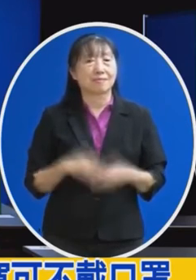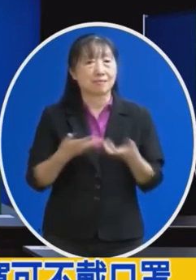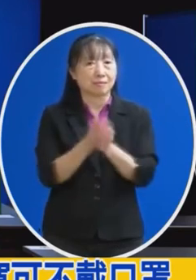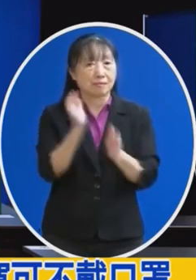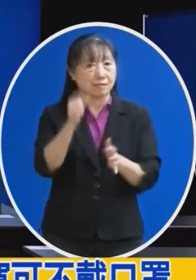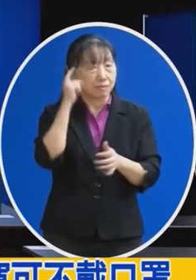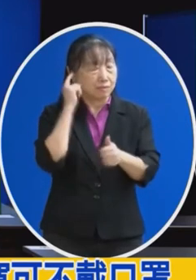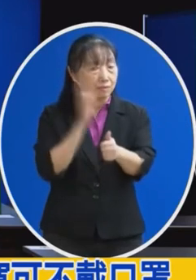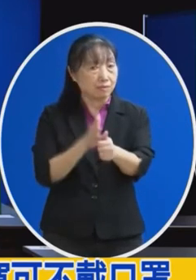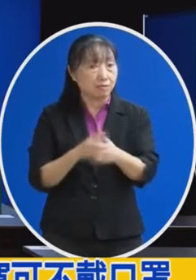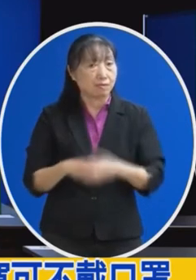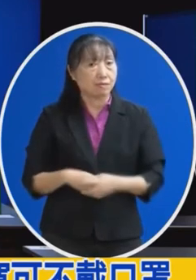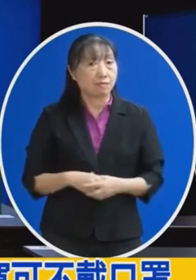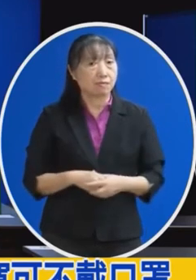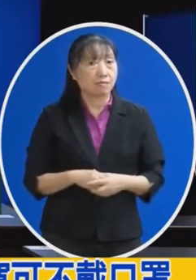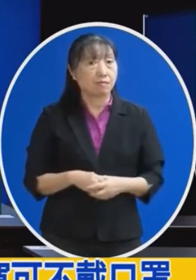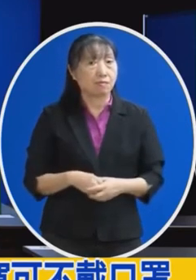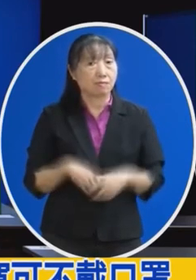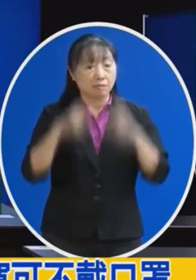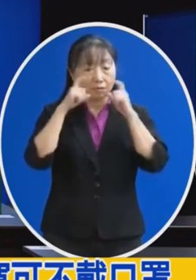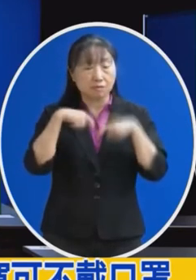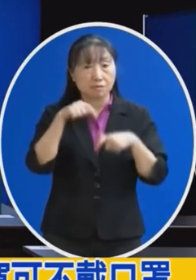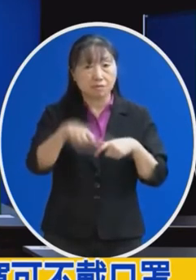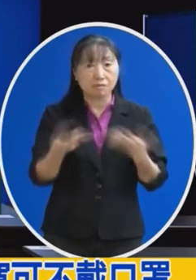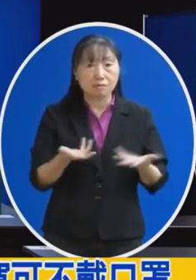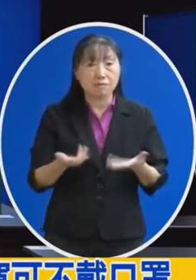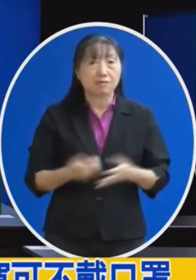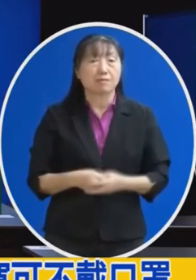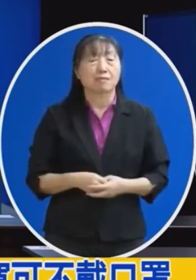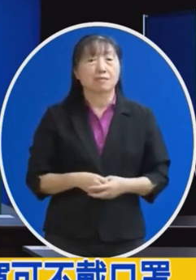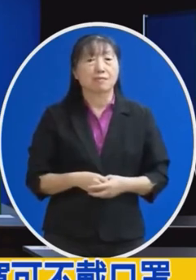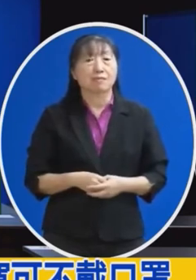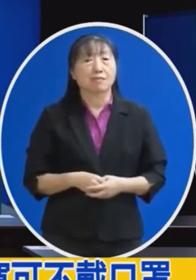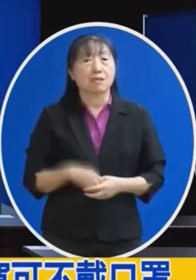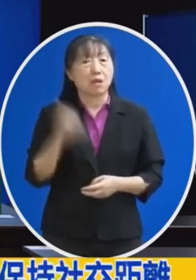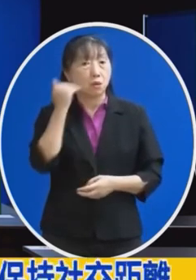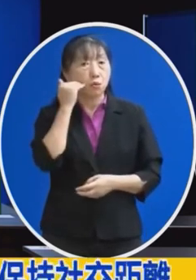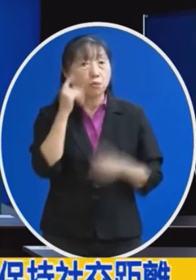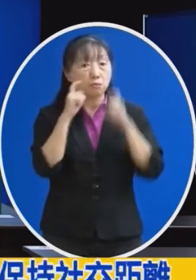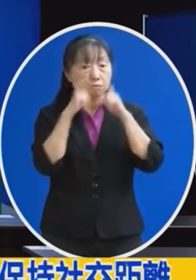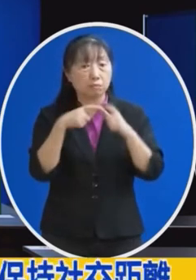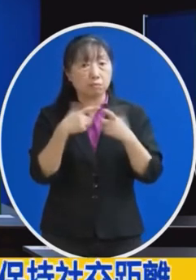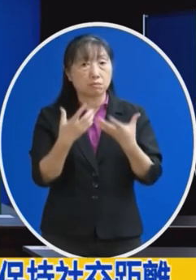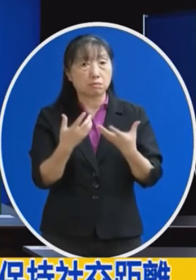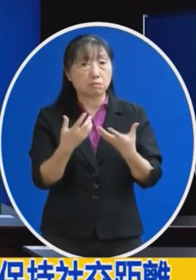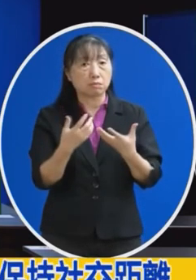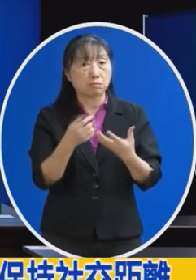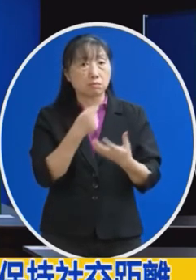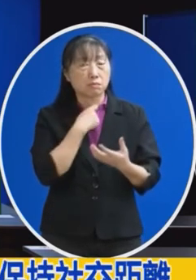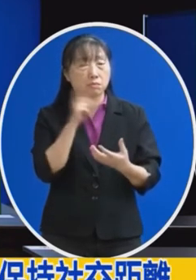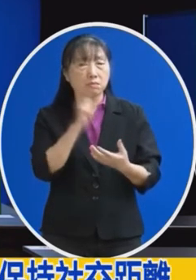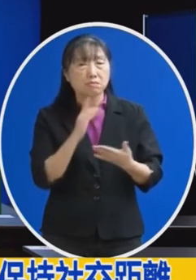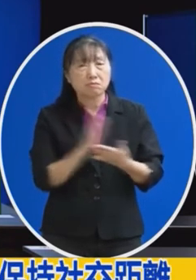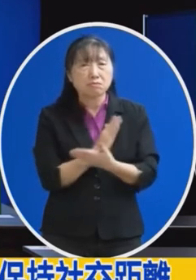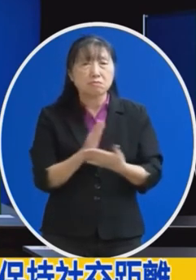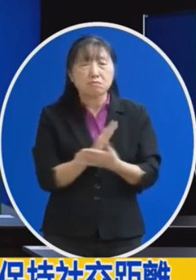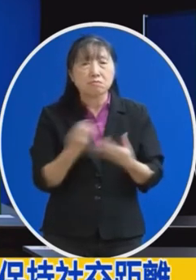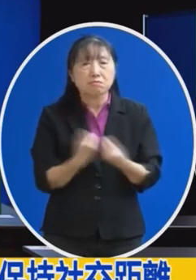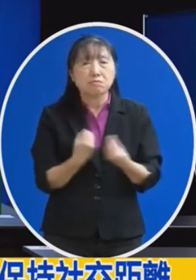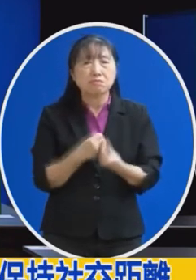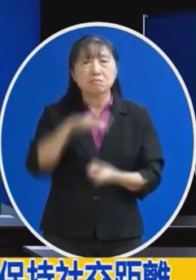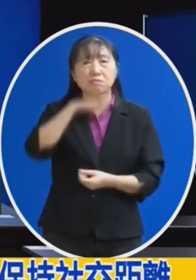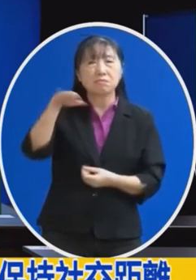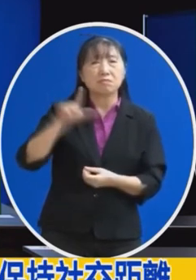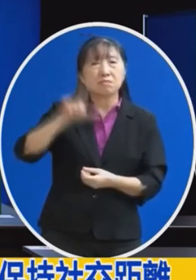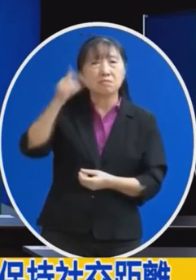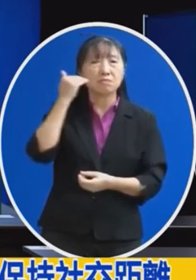或者想请再请教一下关于这个脱口罩的指引的部分啊，就是那个不戴口罩的部分是怎么拿捏呢？比如说山上